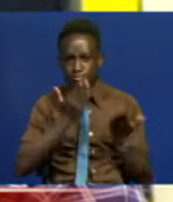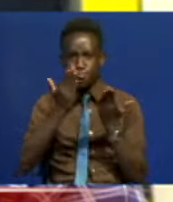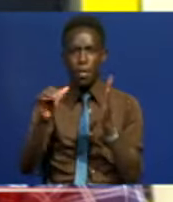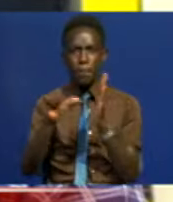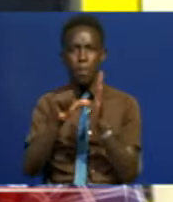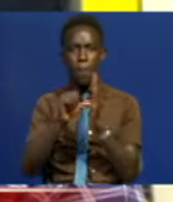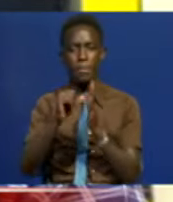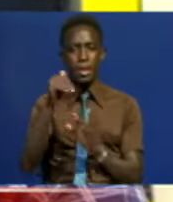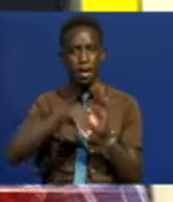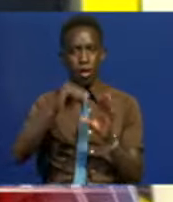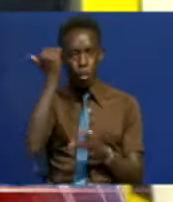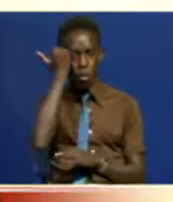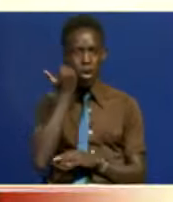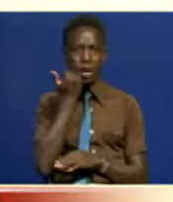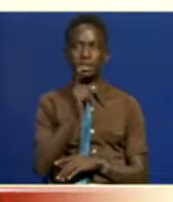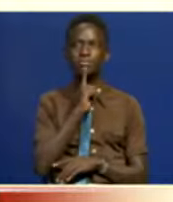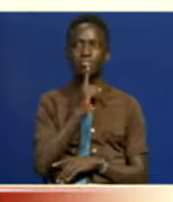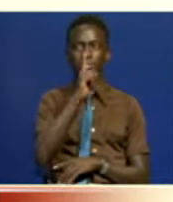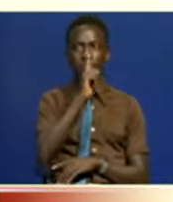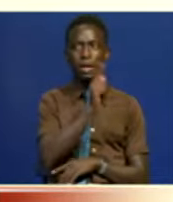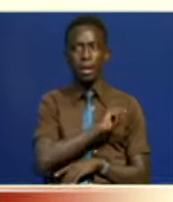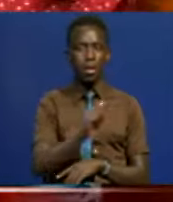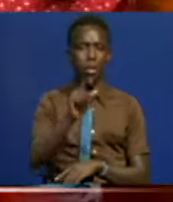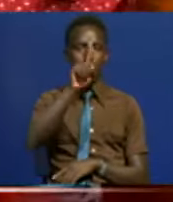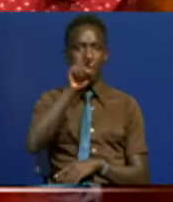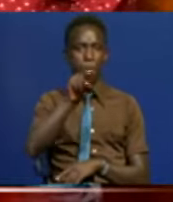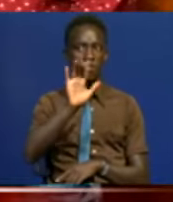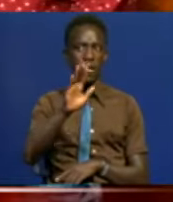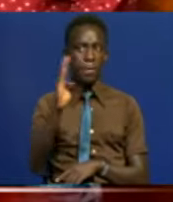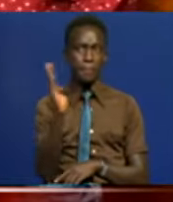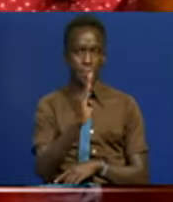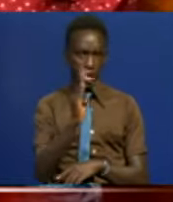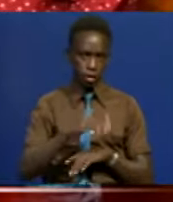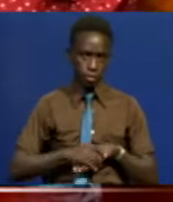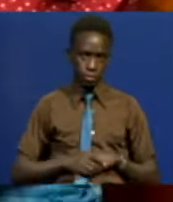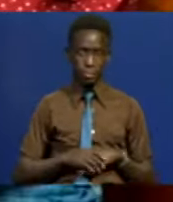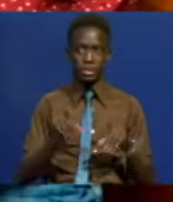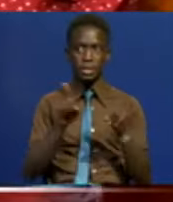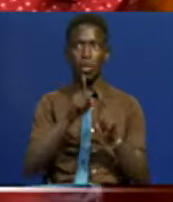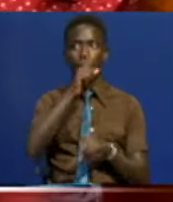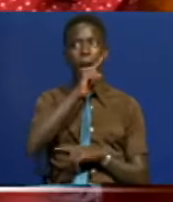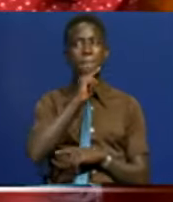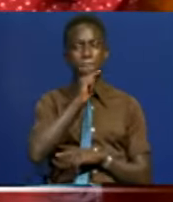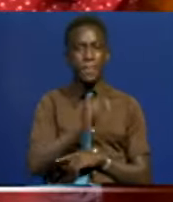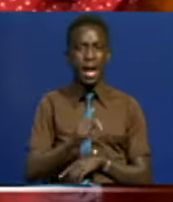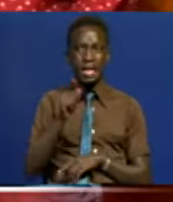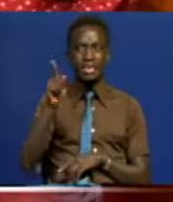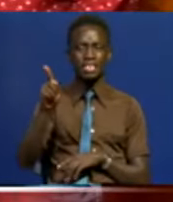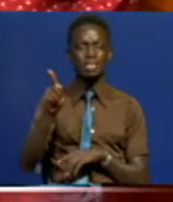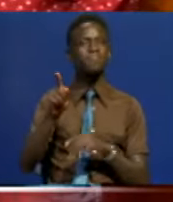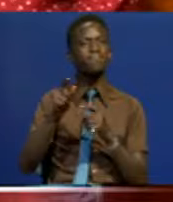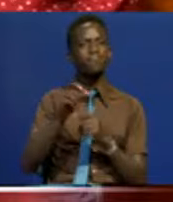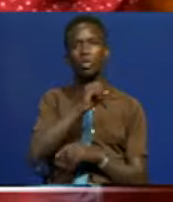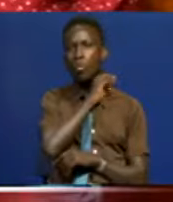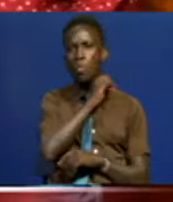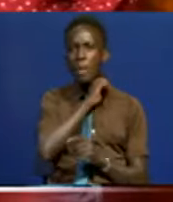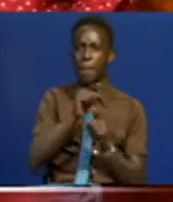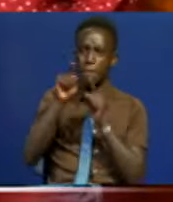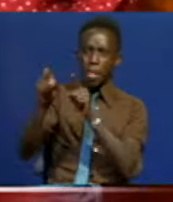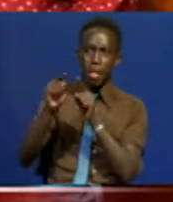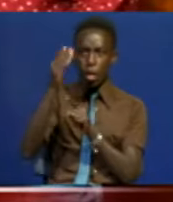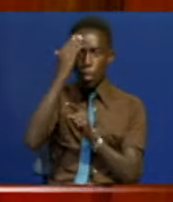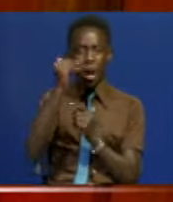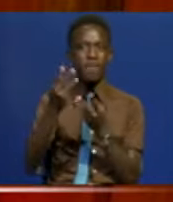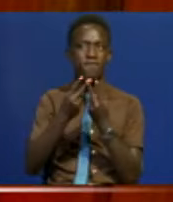akitaka kufidiwa shilingi bilioni 1.5. Na hatimaye mwanaume mmoja ameshtakiwa kwa kujifanya wakili wa mahakama